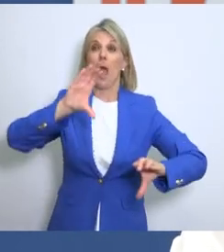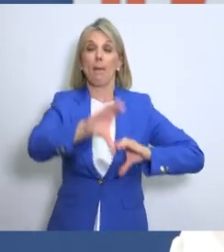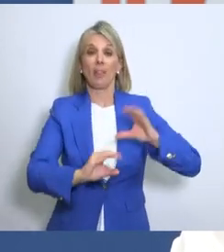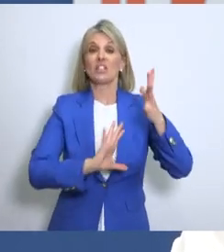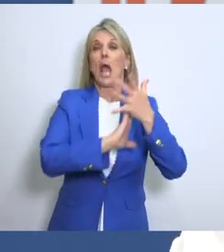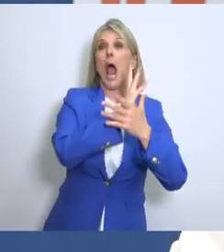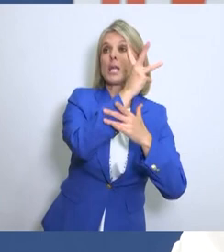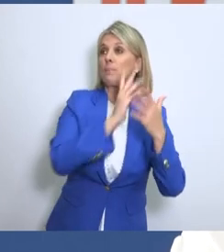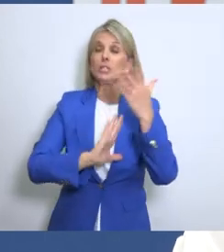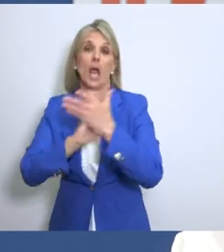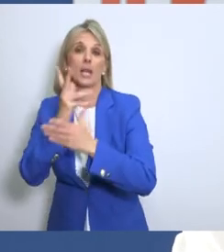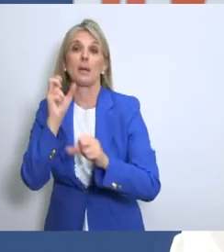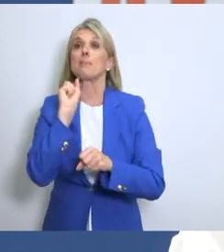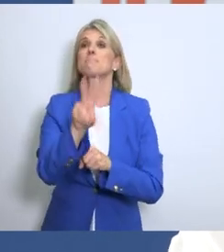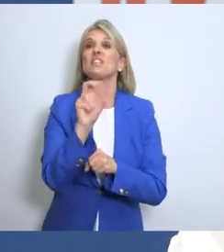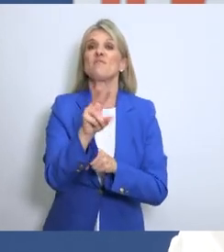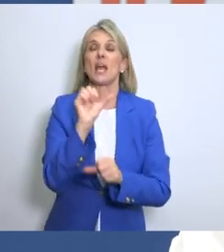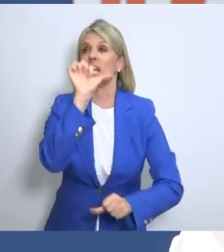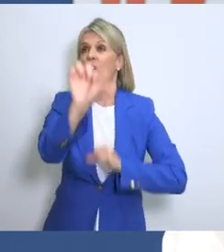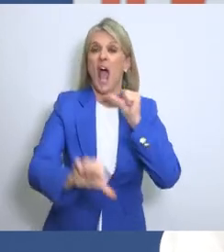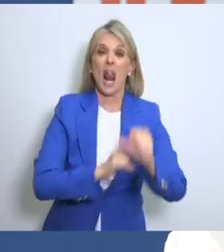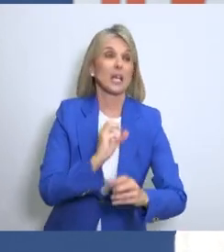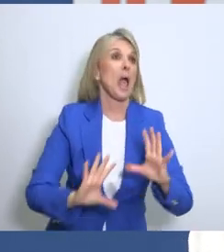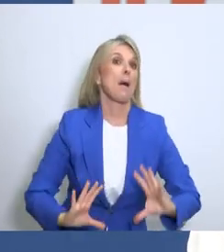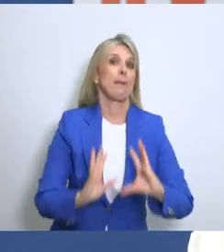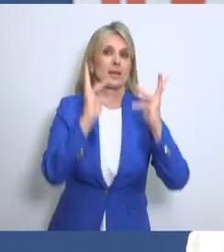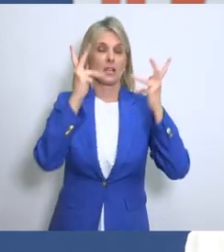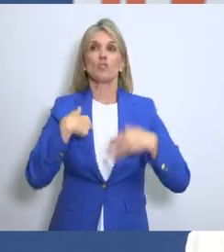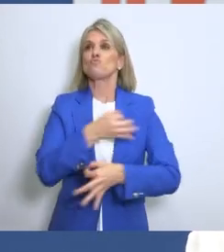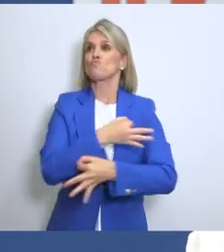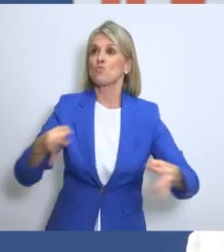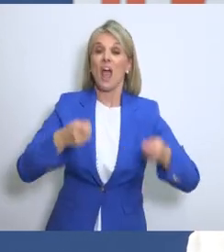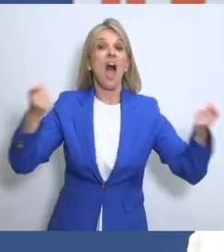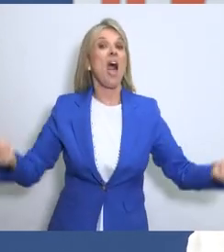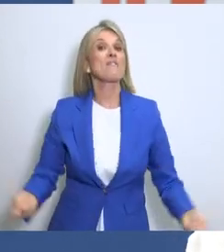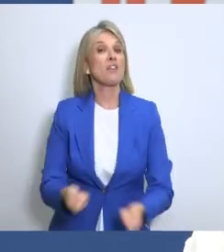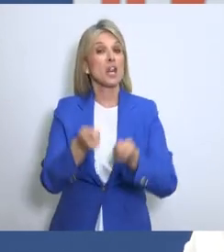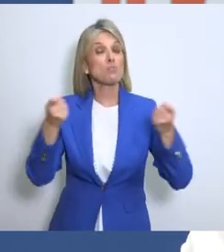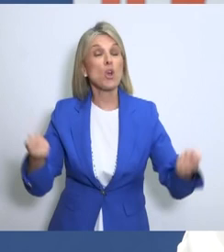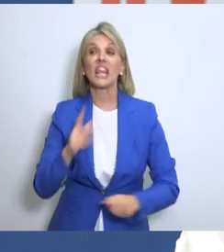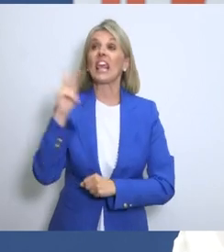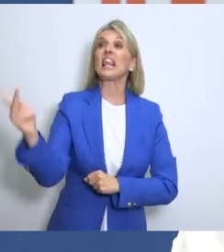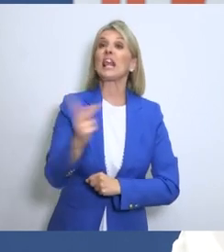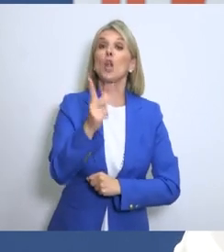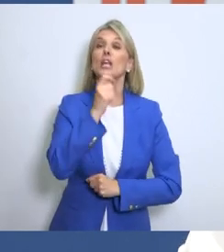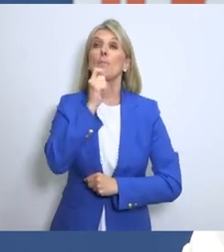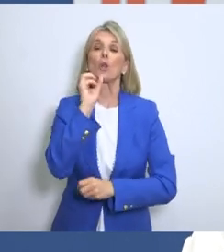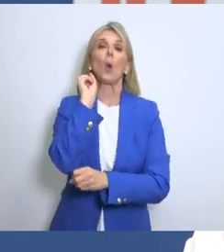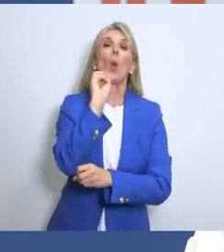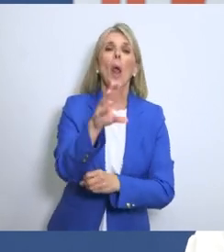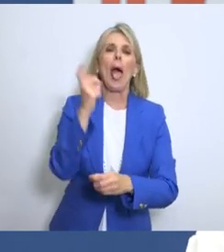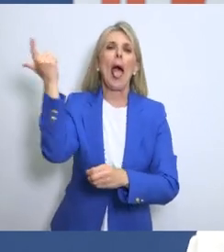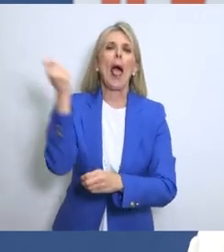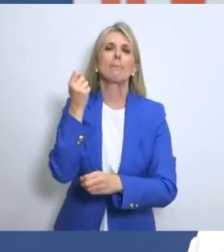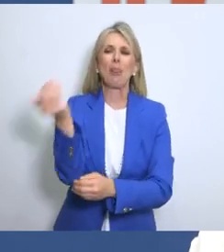ανάπτυξη, ψηφιακή επανάσταση, καμώνονται ότι εφαρμόζουν κοινωνική πολιτική με τα ΠΑΣ, με τα